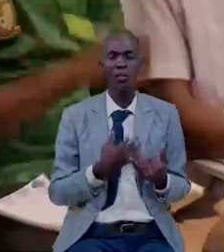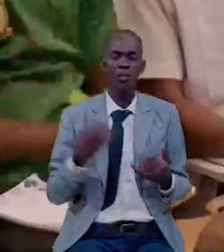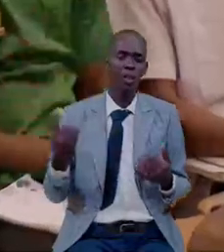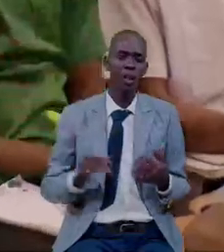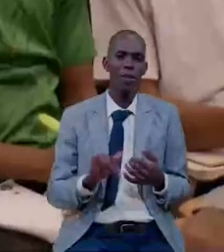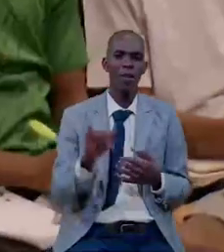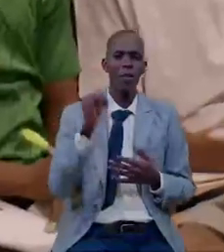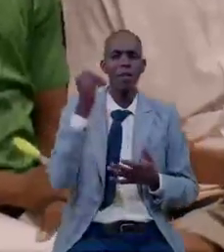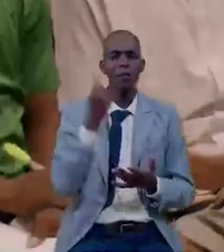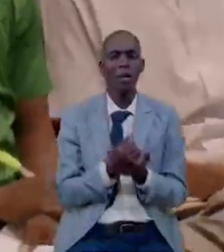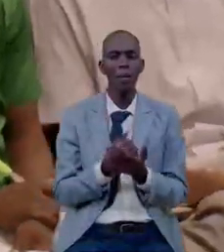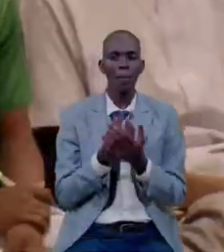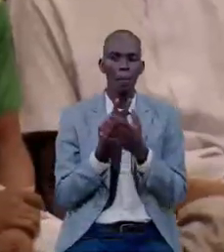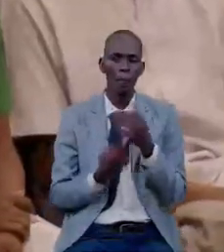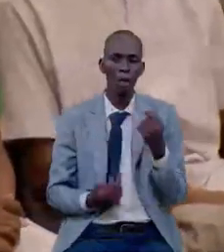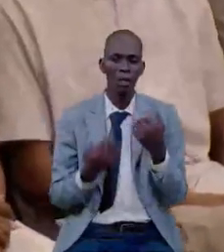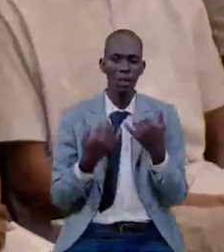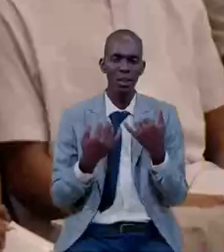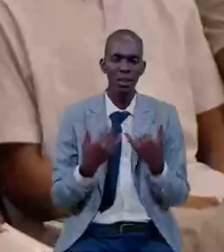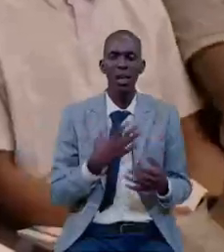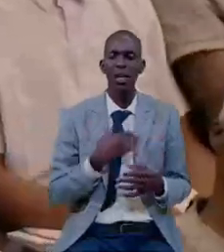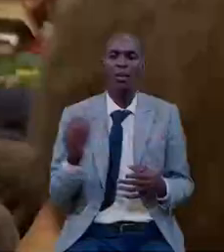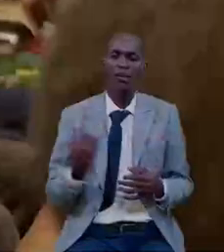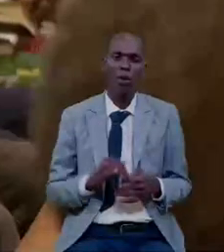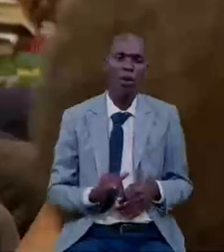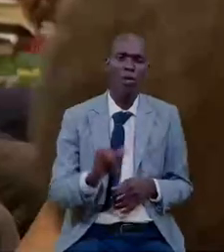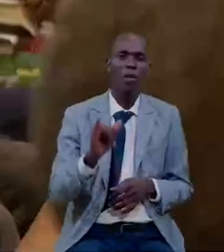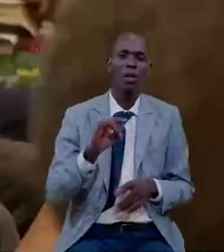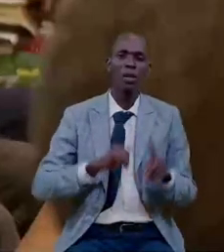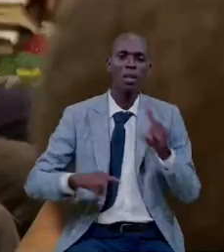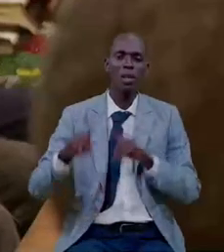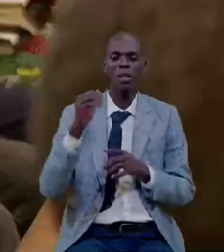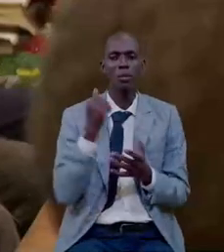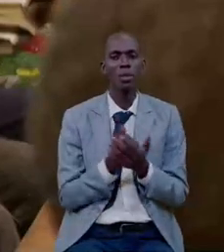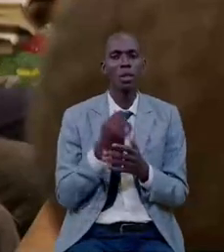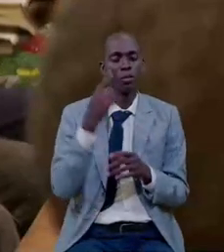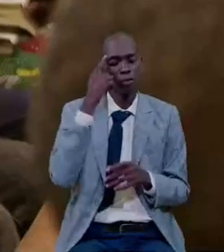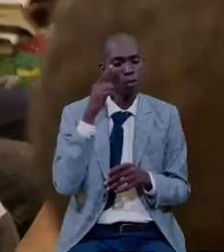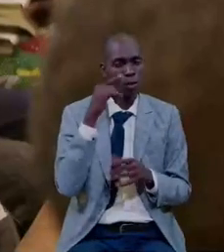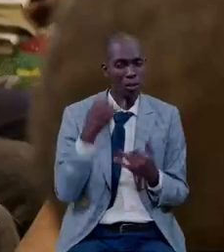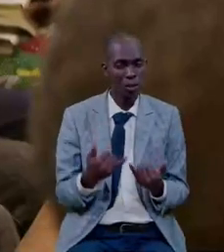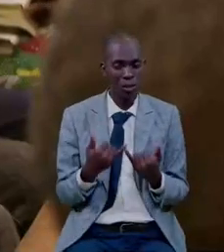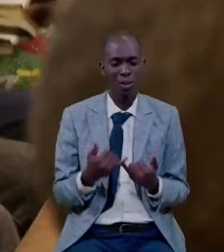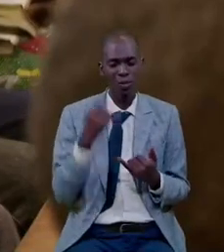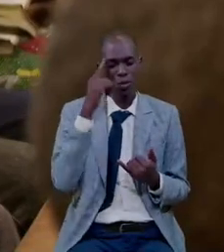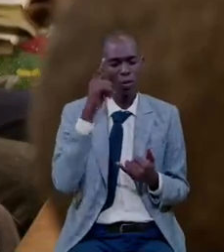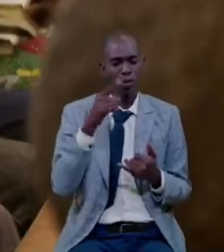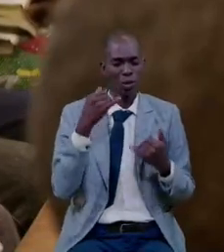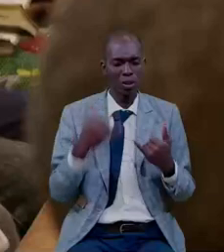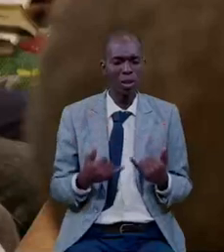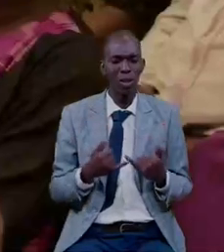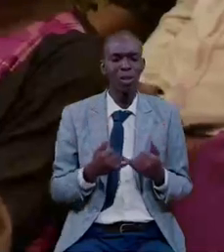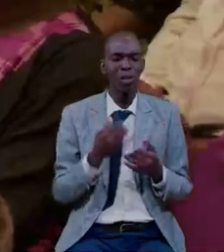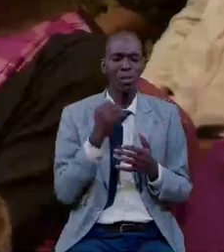Amen. Maintenant et pour l'éternité. Amen. Dans votre vie maintenant et dans votre vie